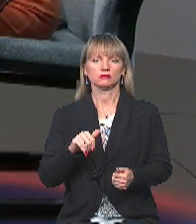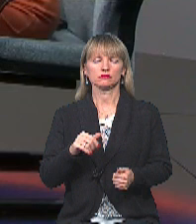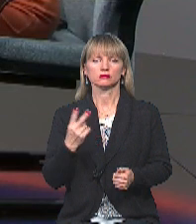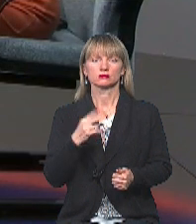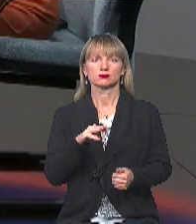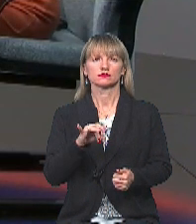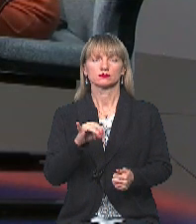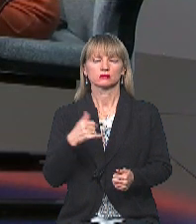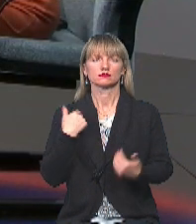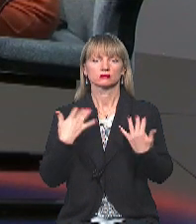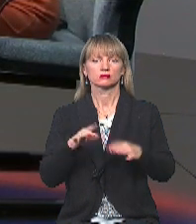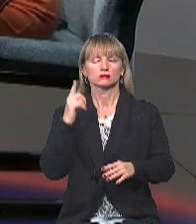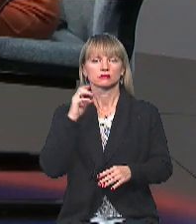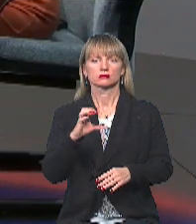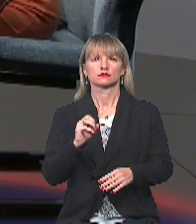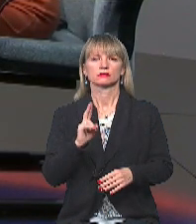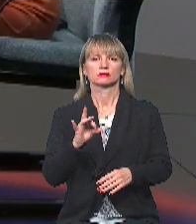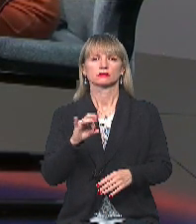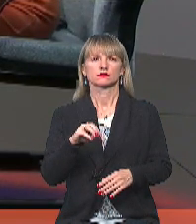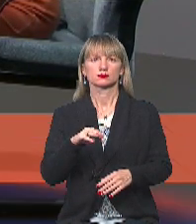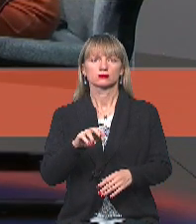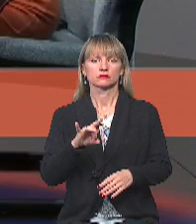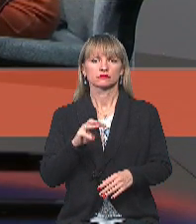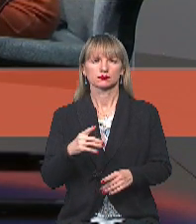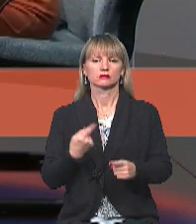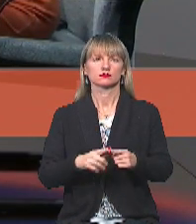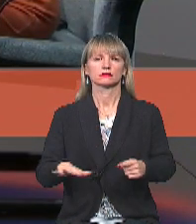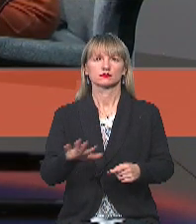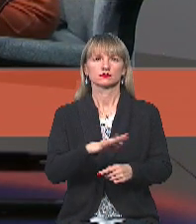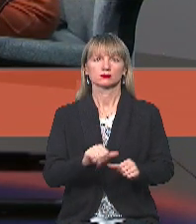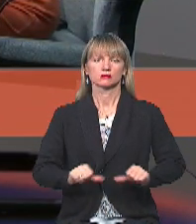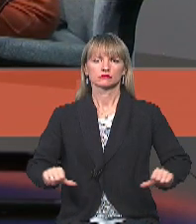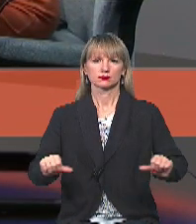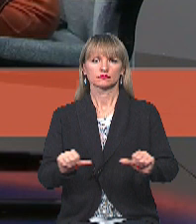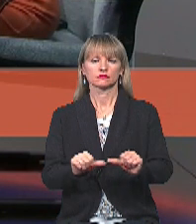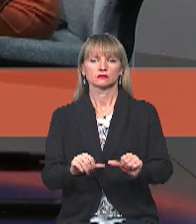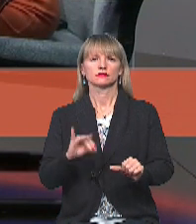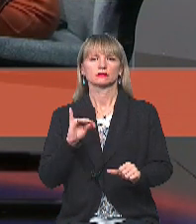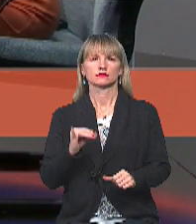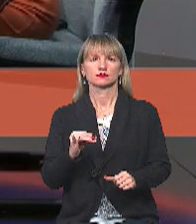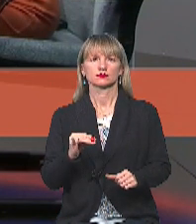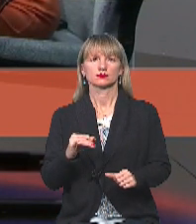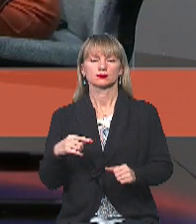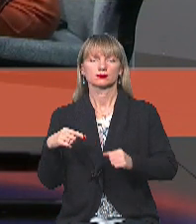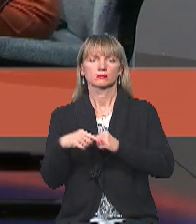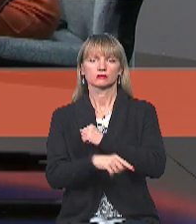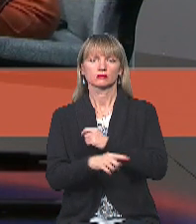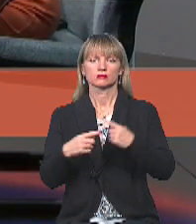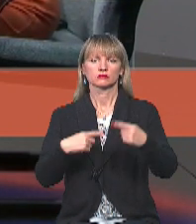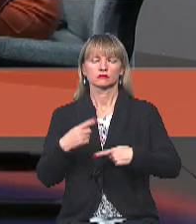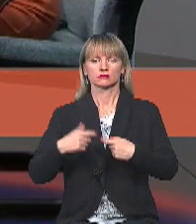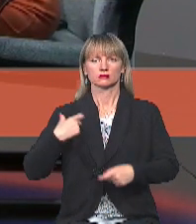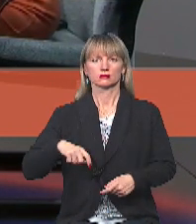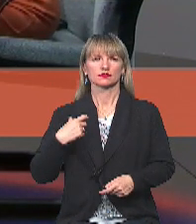На другому турі я вже була секретарем цієї територіальної комісії. І, звичайно, пропустила через себе